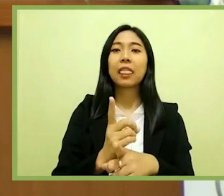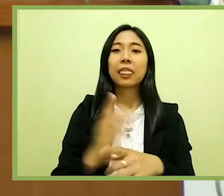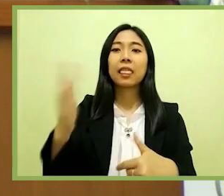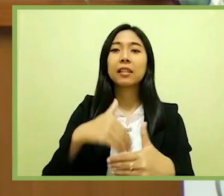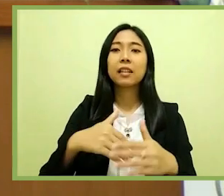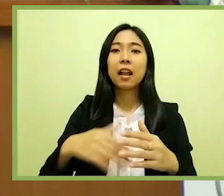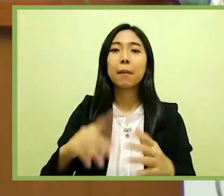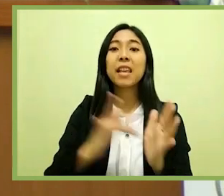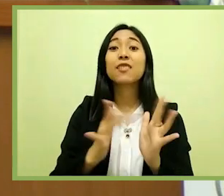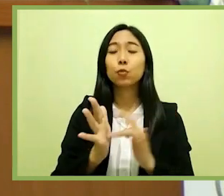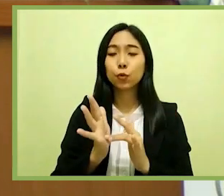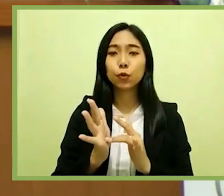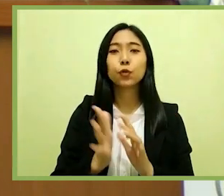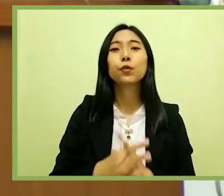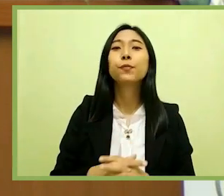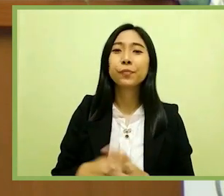dalam Kristus Yesus.